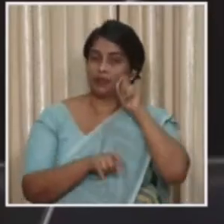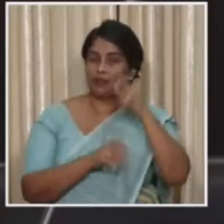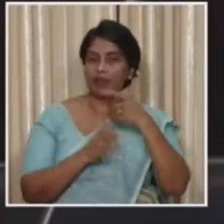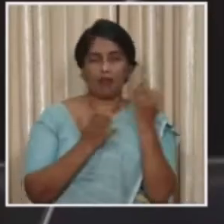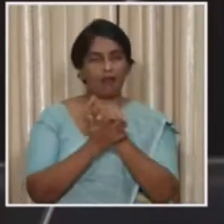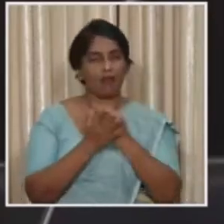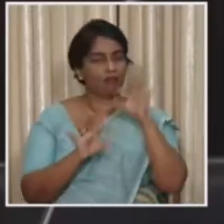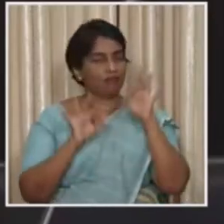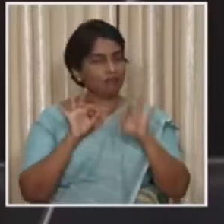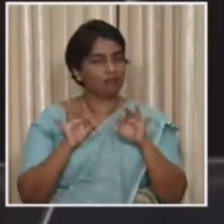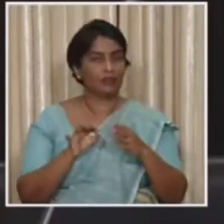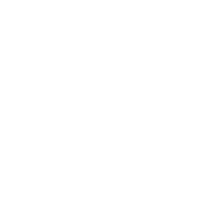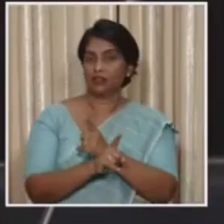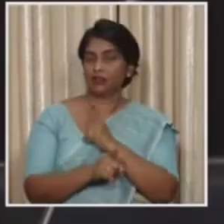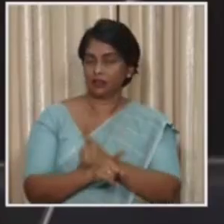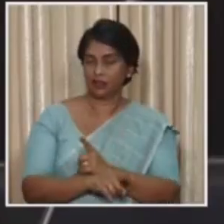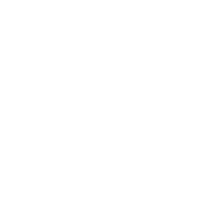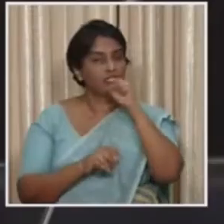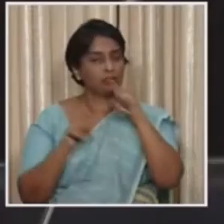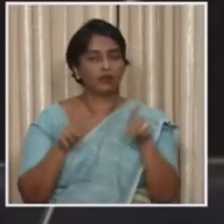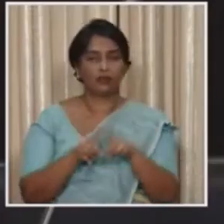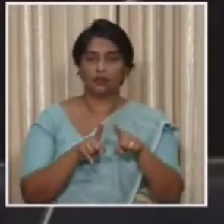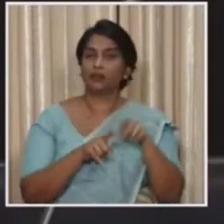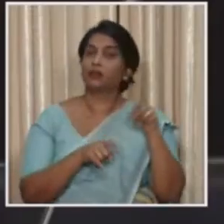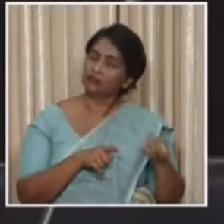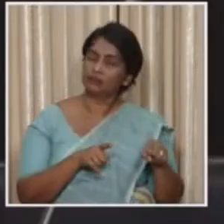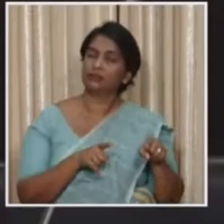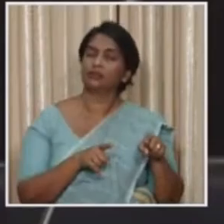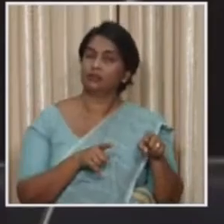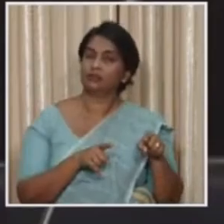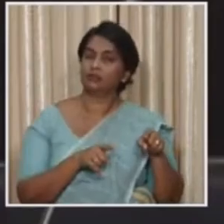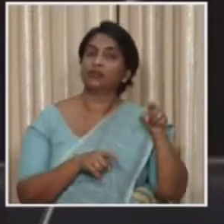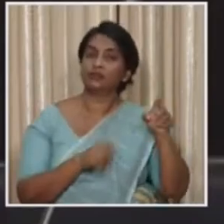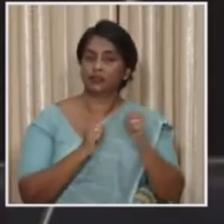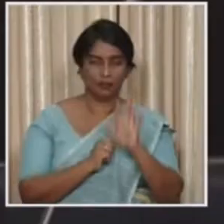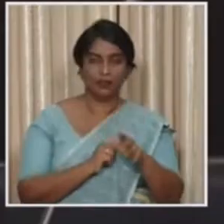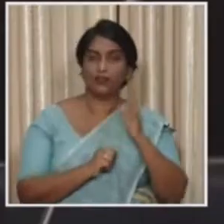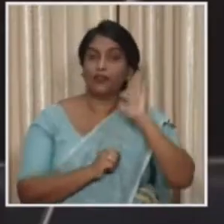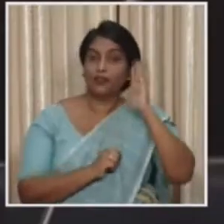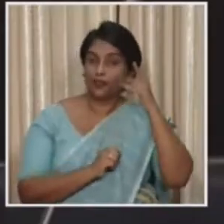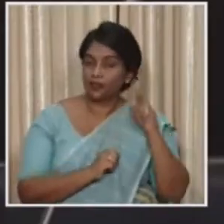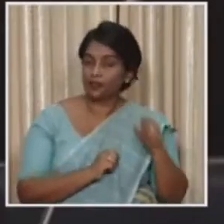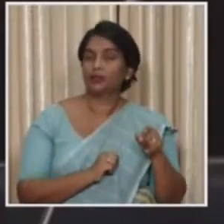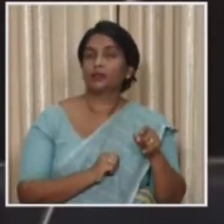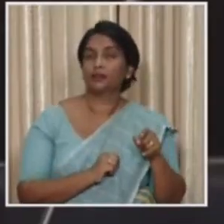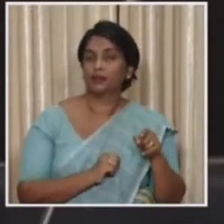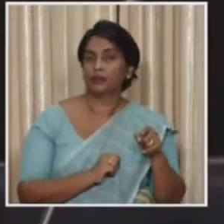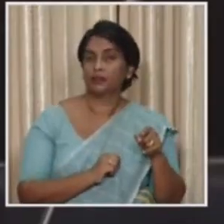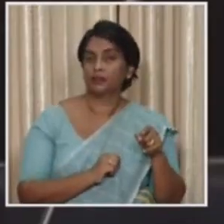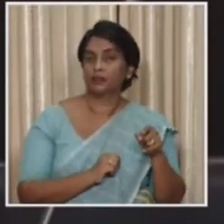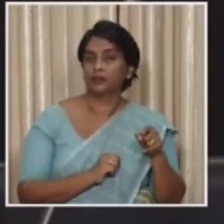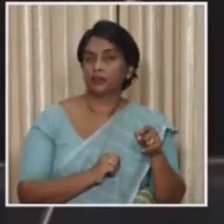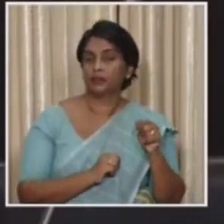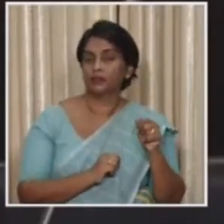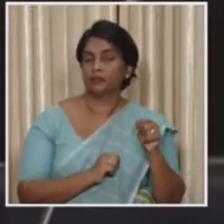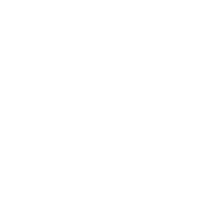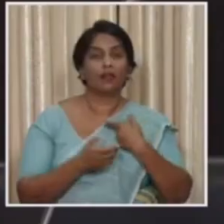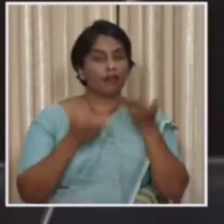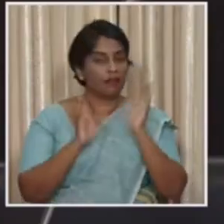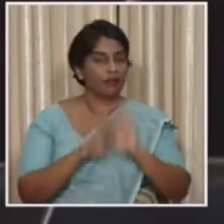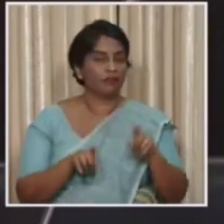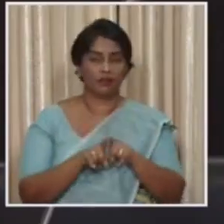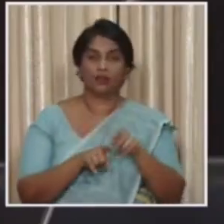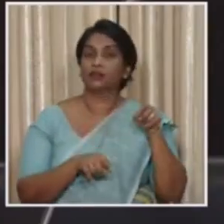ஆங்கில ஆசிரியராக தனது ஆரம்ப பதவியை தொடர்ந்த ஒருவர் கடைசியாக அரசியல்